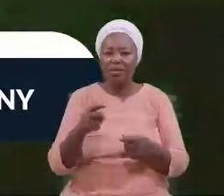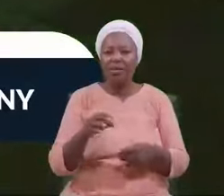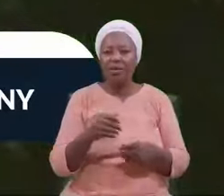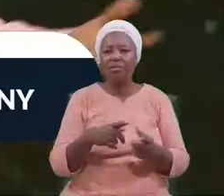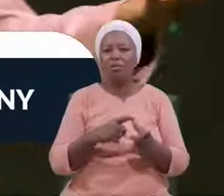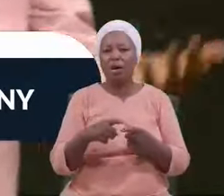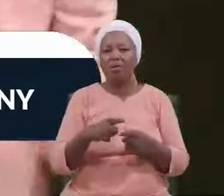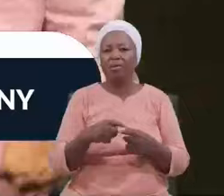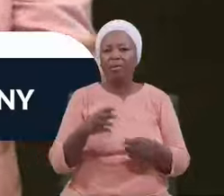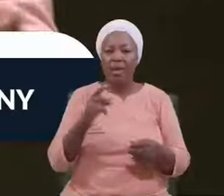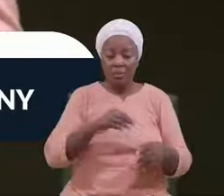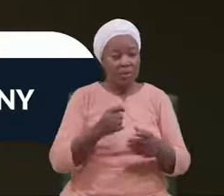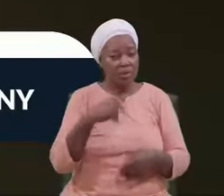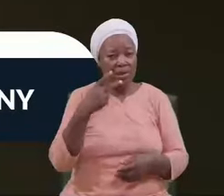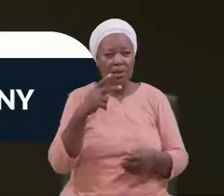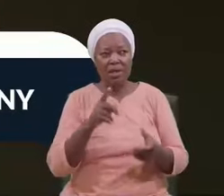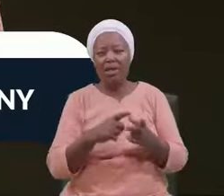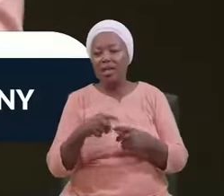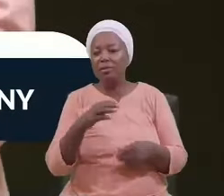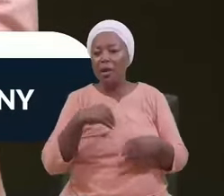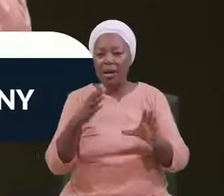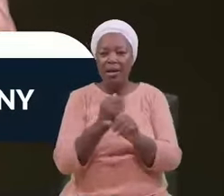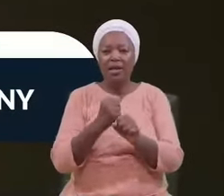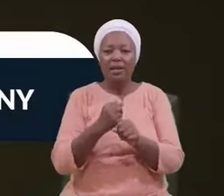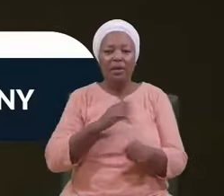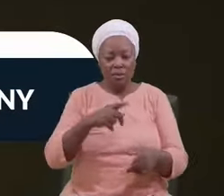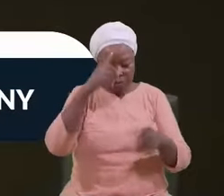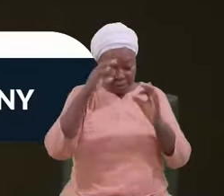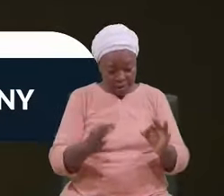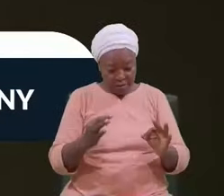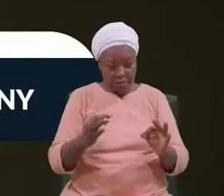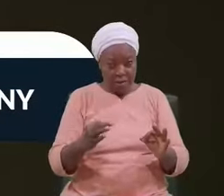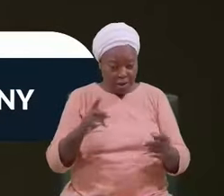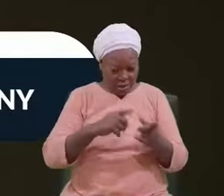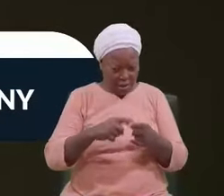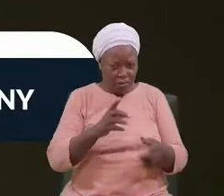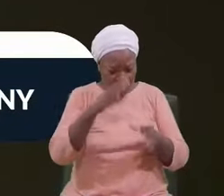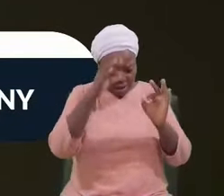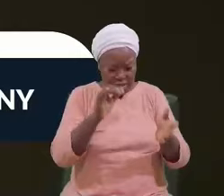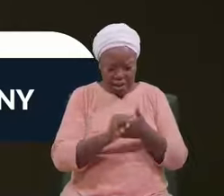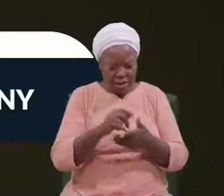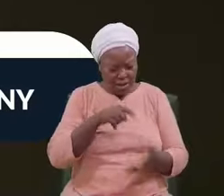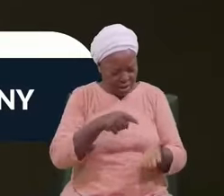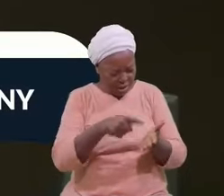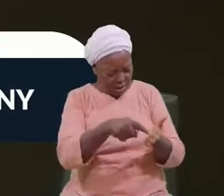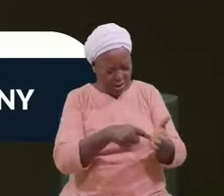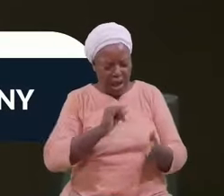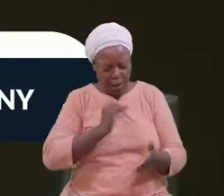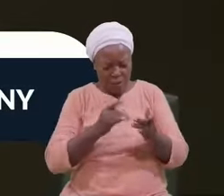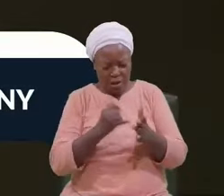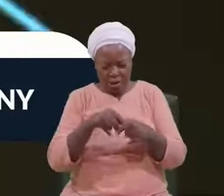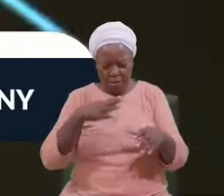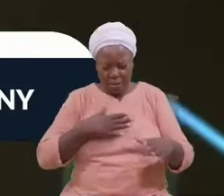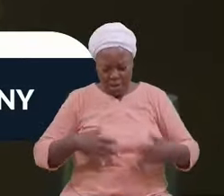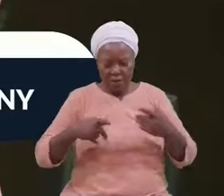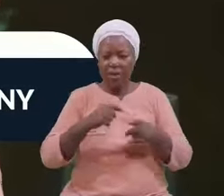votre langue. Je veux être guéri, c'est pas votre langue. Je veux être promu, c'est pas votre langue. La langue qui détermine